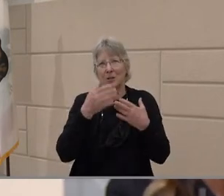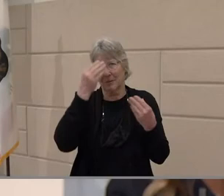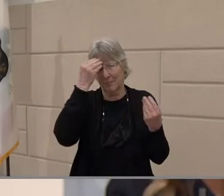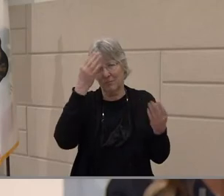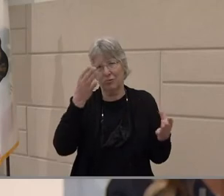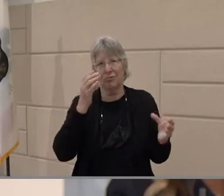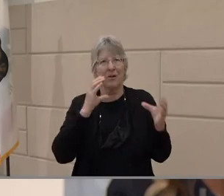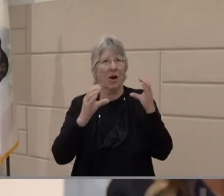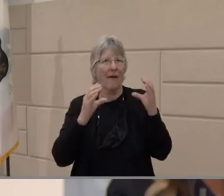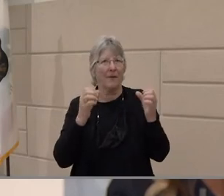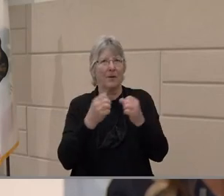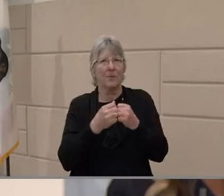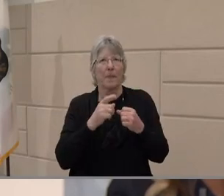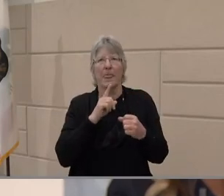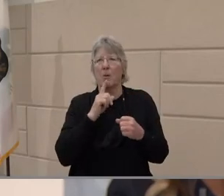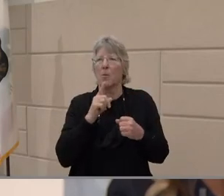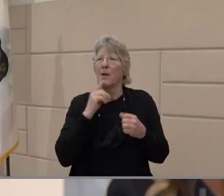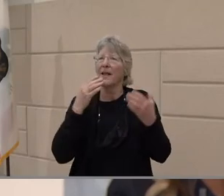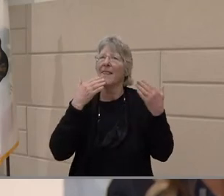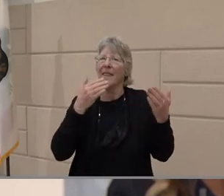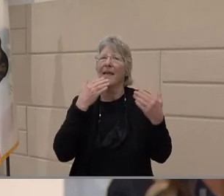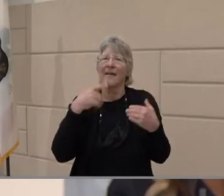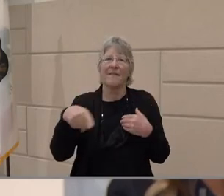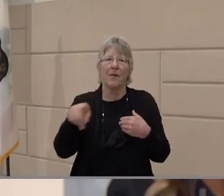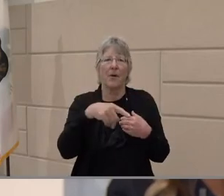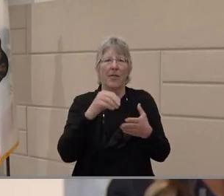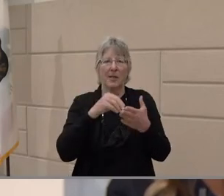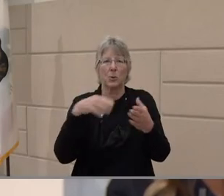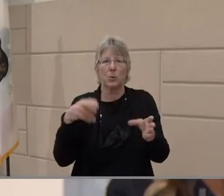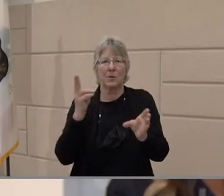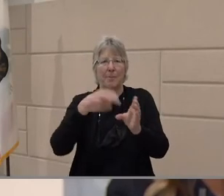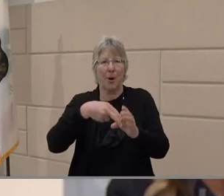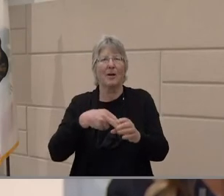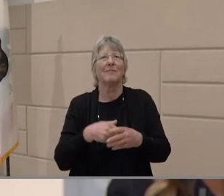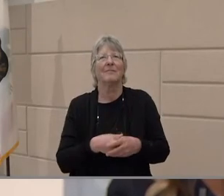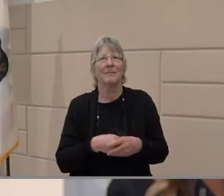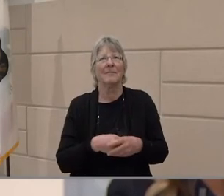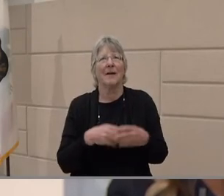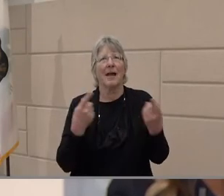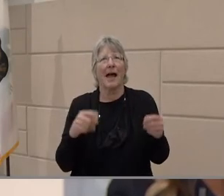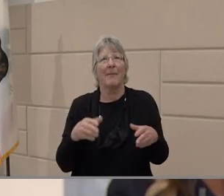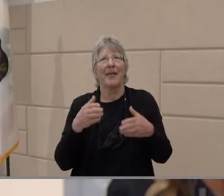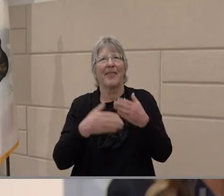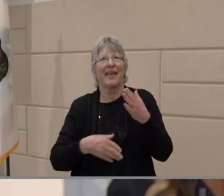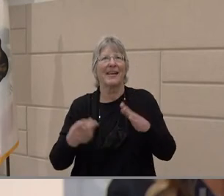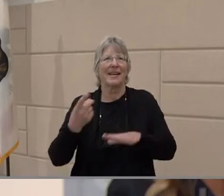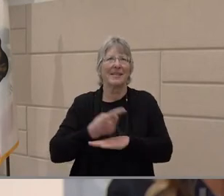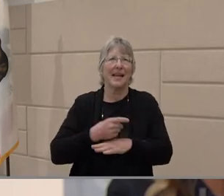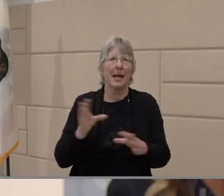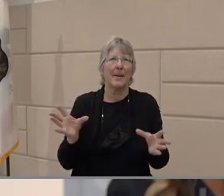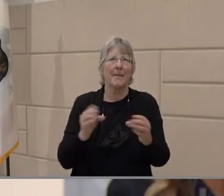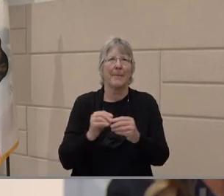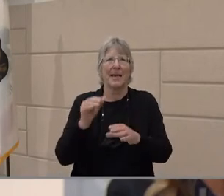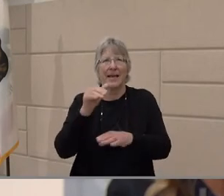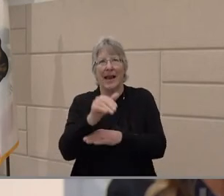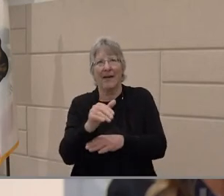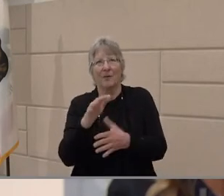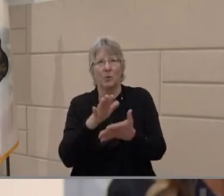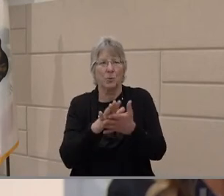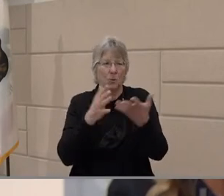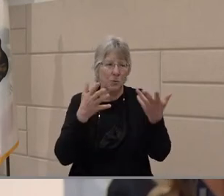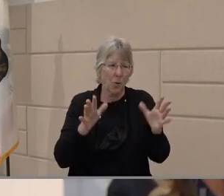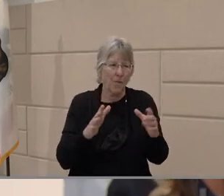ฉะนั้นนิจกาเธอสันตเนียมวยยังปูเป็นตรอยกาสถาปนาเยาว